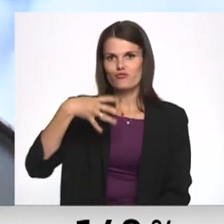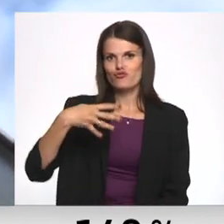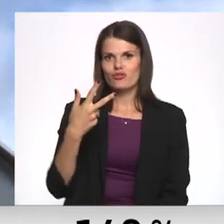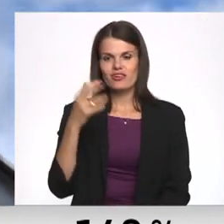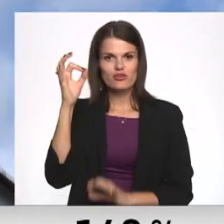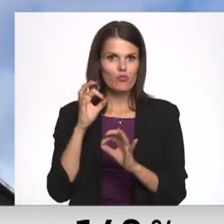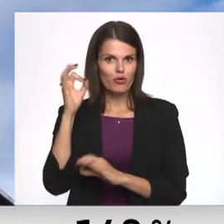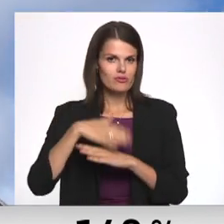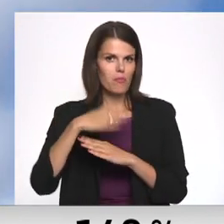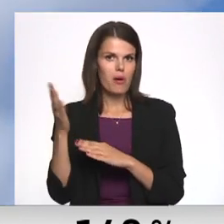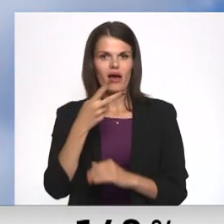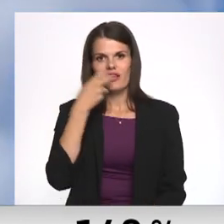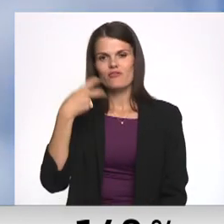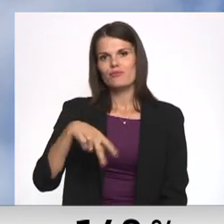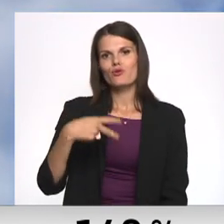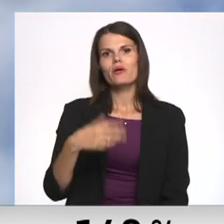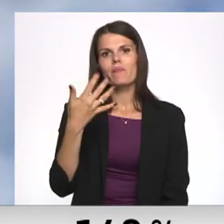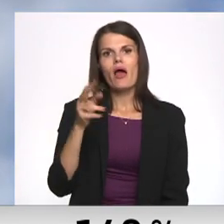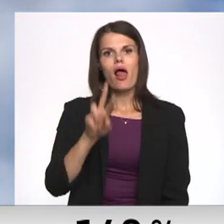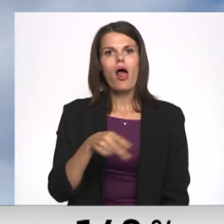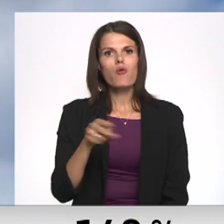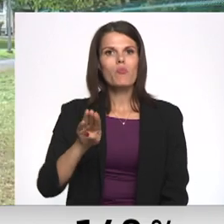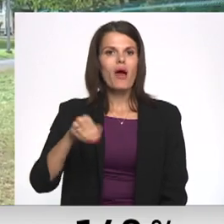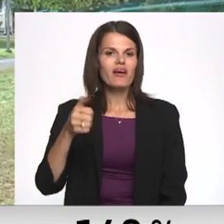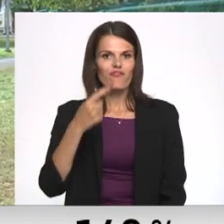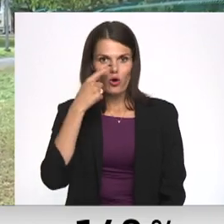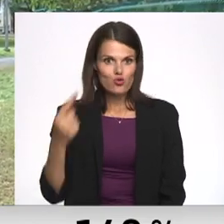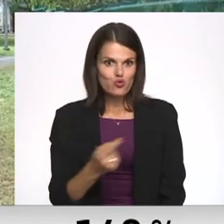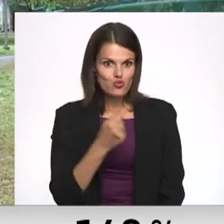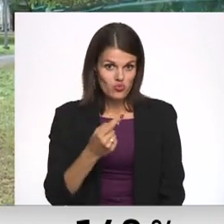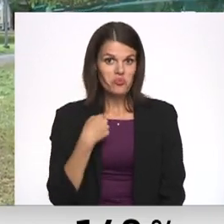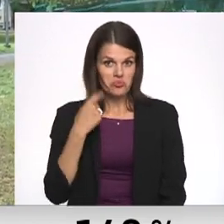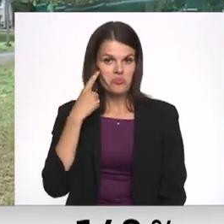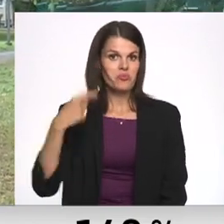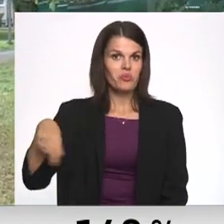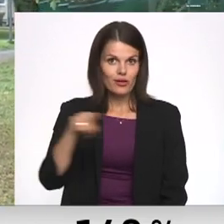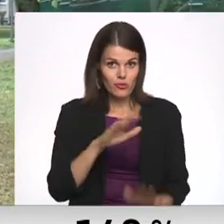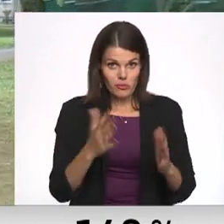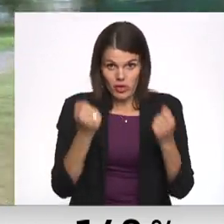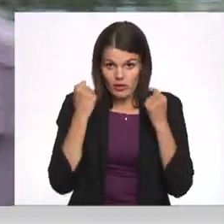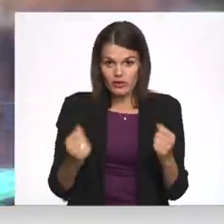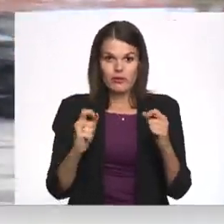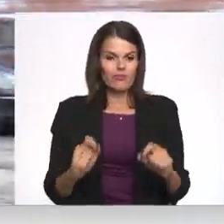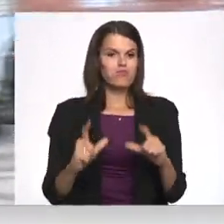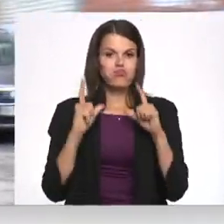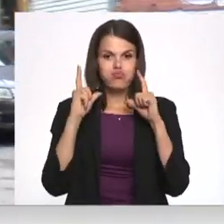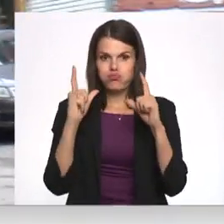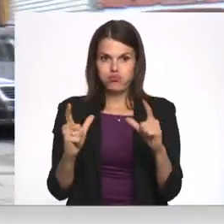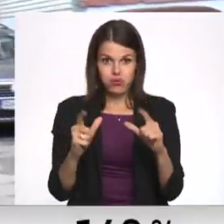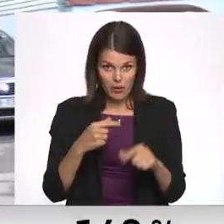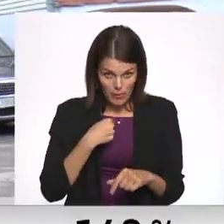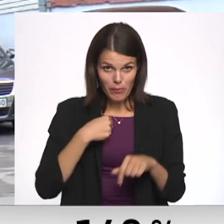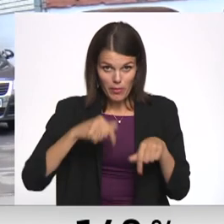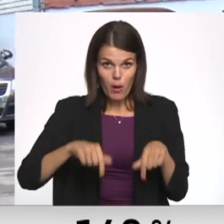143% un pārsniegs 225 eiro par megavatstundu. Dzirdēju, bet ka tik daudz. Tas ir vai tad pie